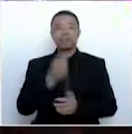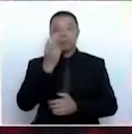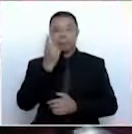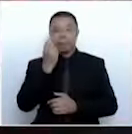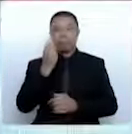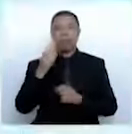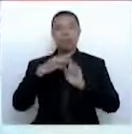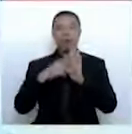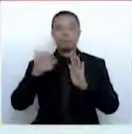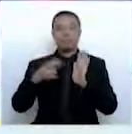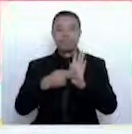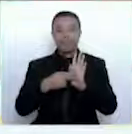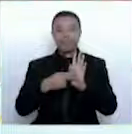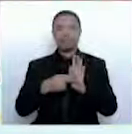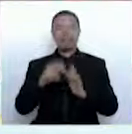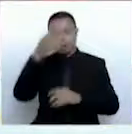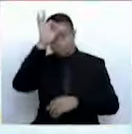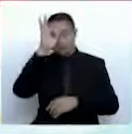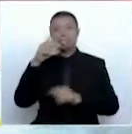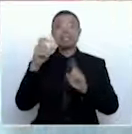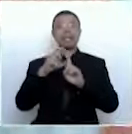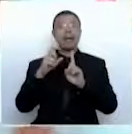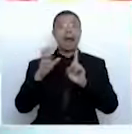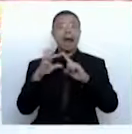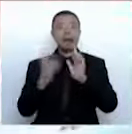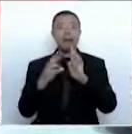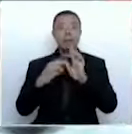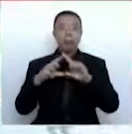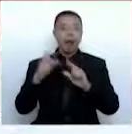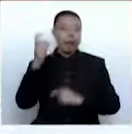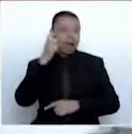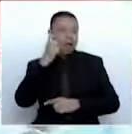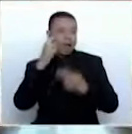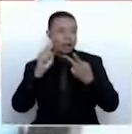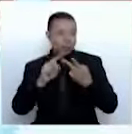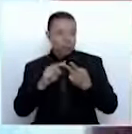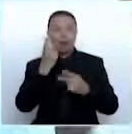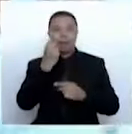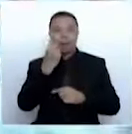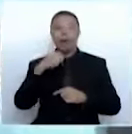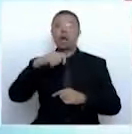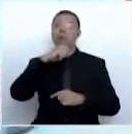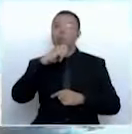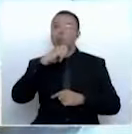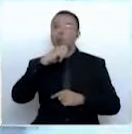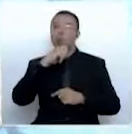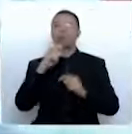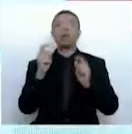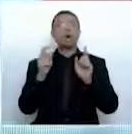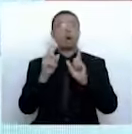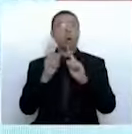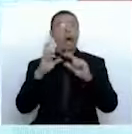Bapak Komjen Pol Purnawirawan Dharma Pongrekun SIK MMM HUM dan Bapak Dr. Insinyur Erkun